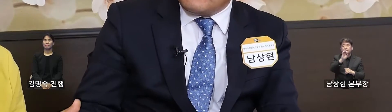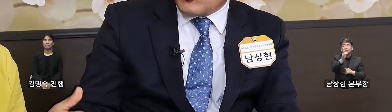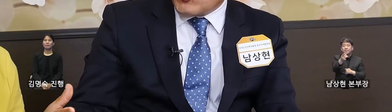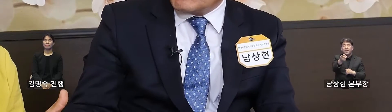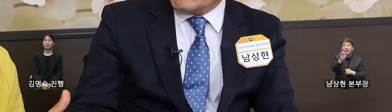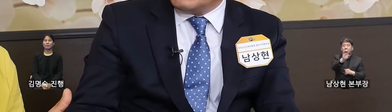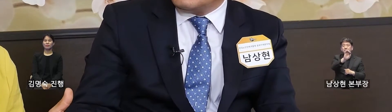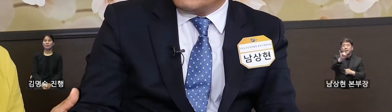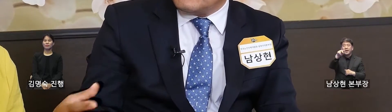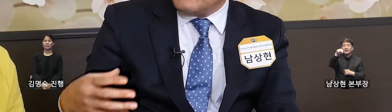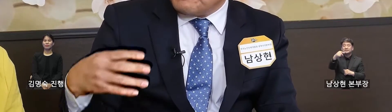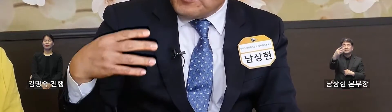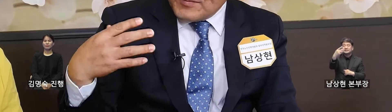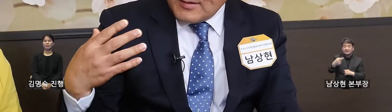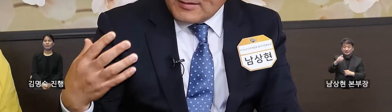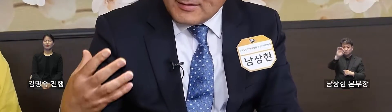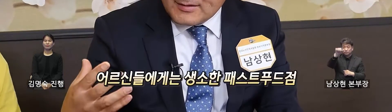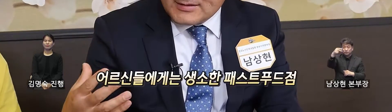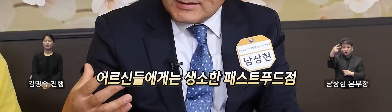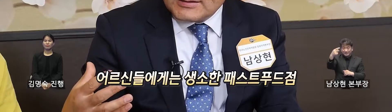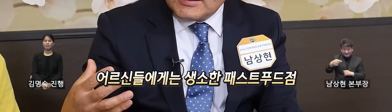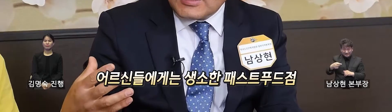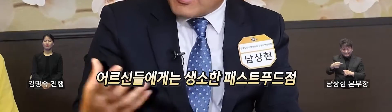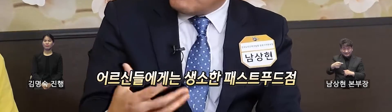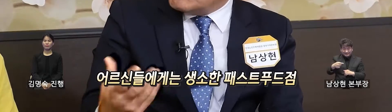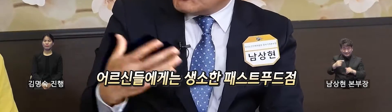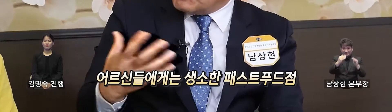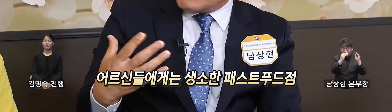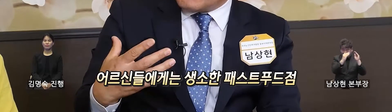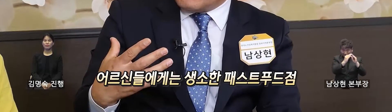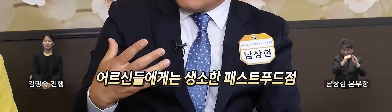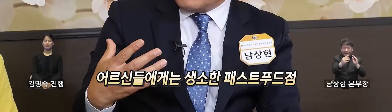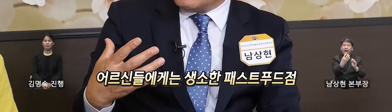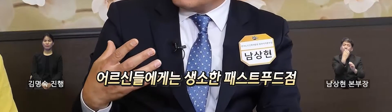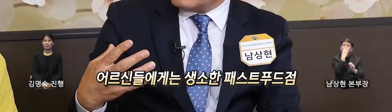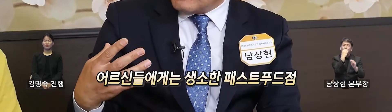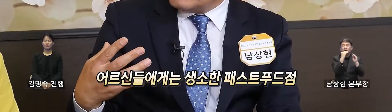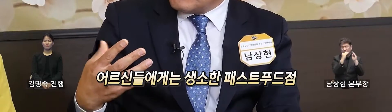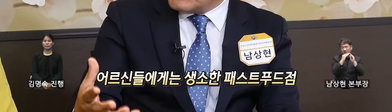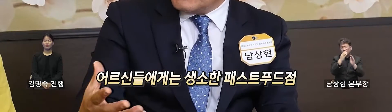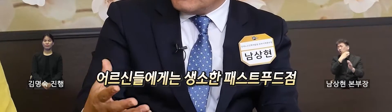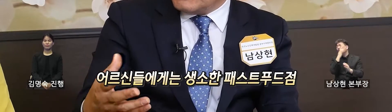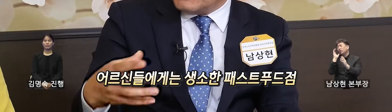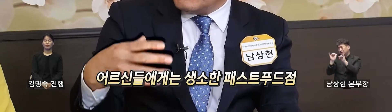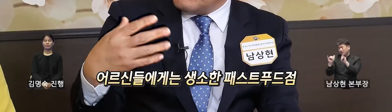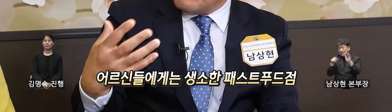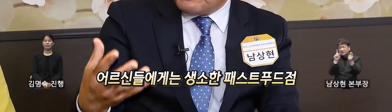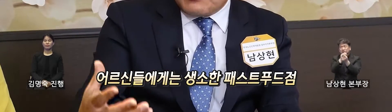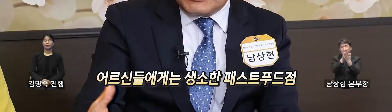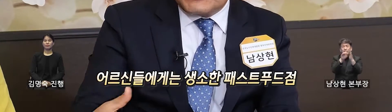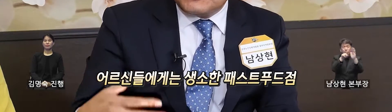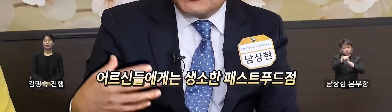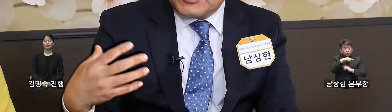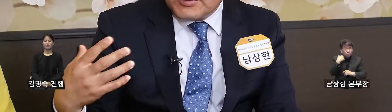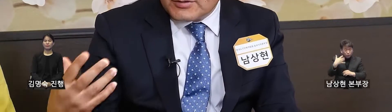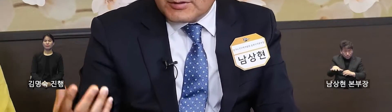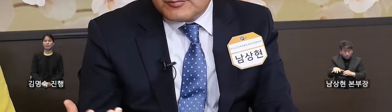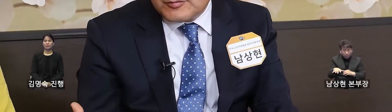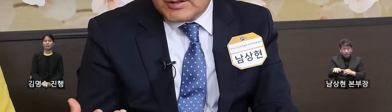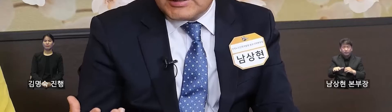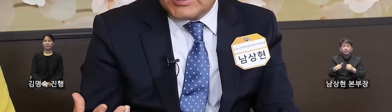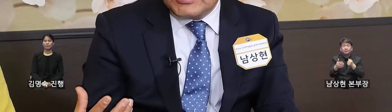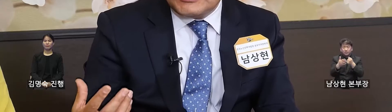패스트푸드점에 어르신들을 이렇게 가본 적이 없잖아요. 어르신들이